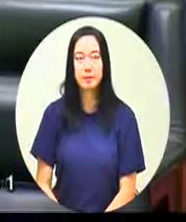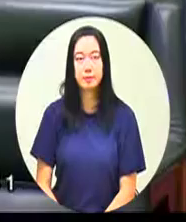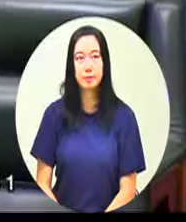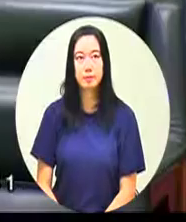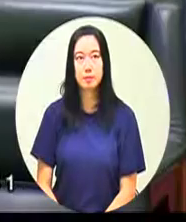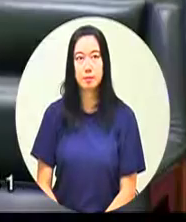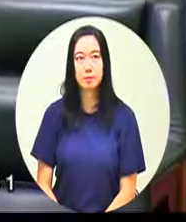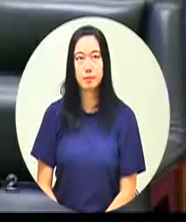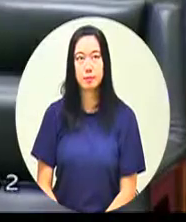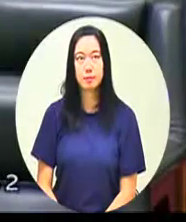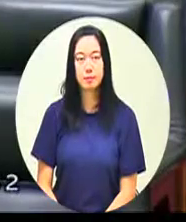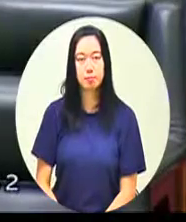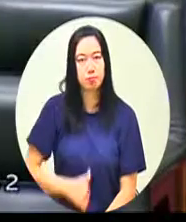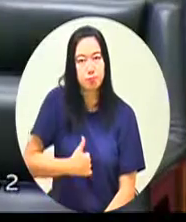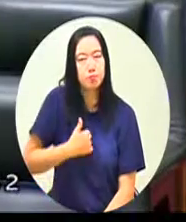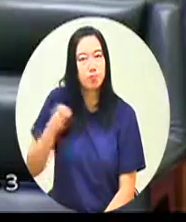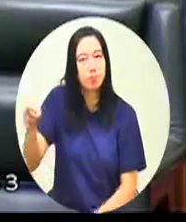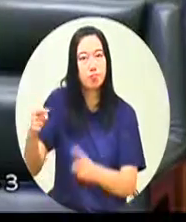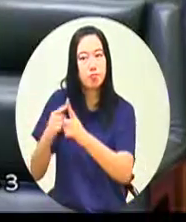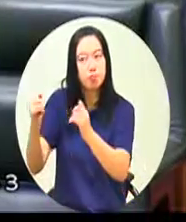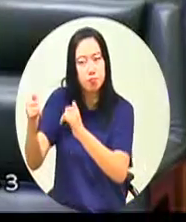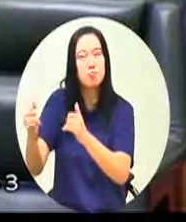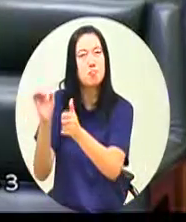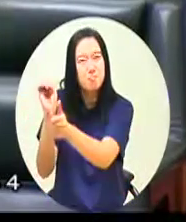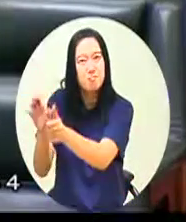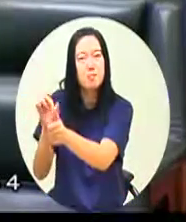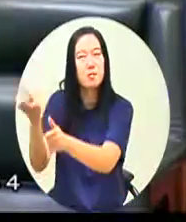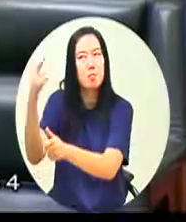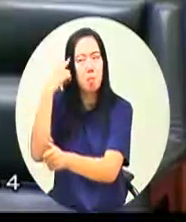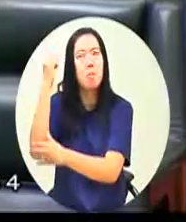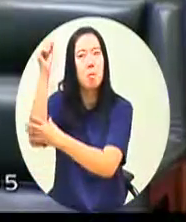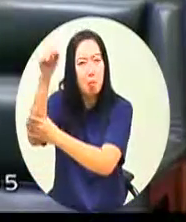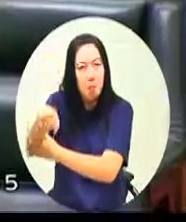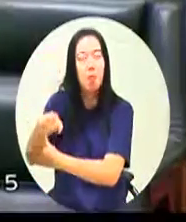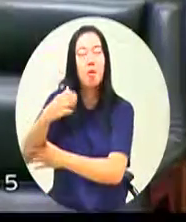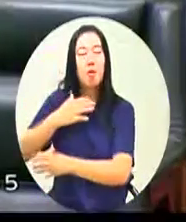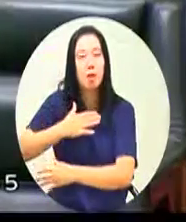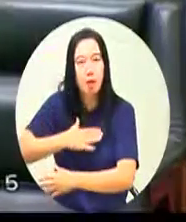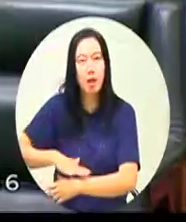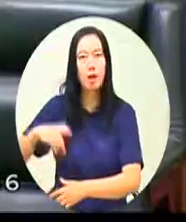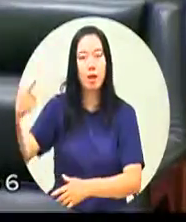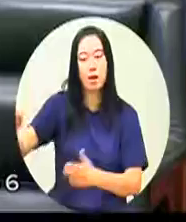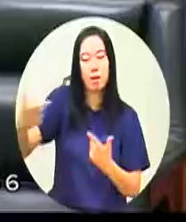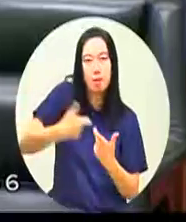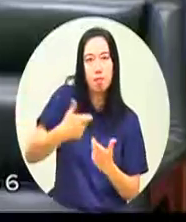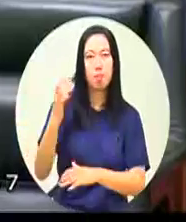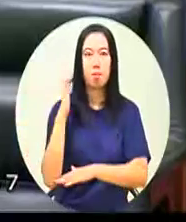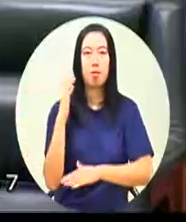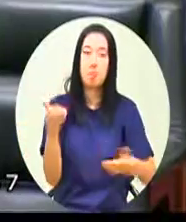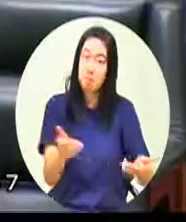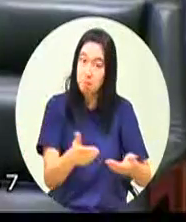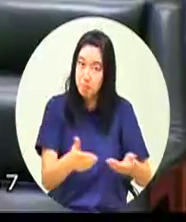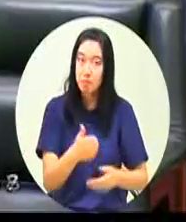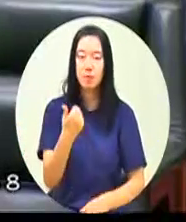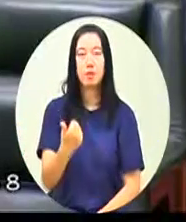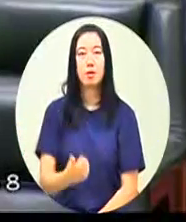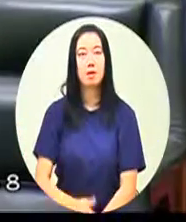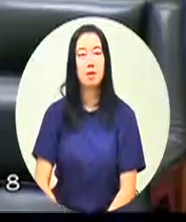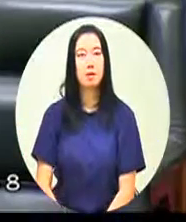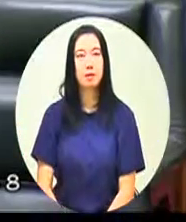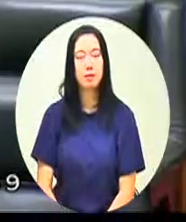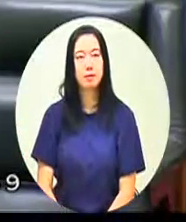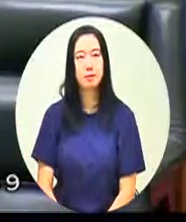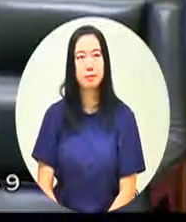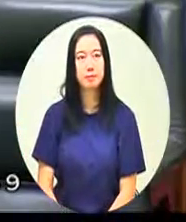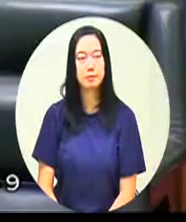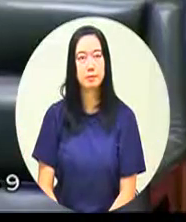讲，真的要去跟百姓来讲，较好很清楚、很理解怎样来配合我们这个污水处理的工程呢？是不是要